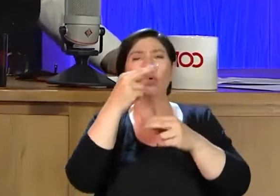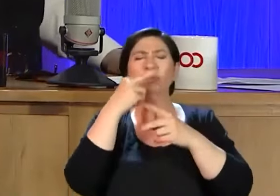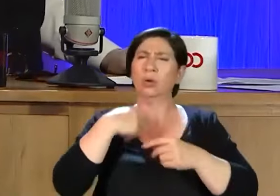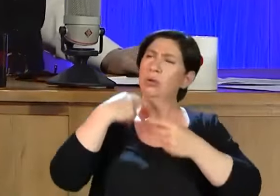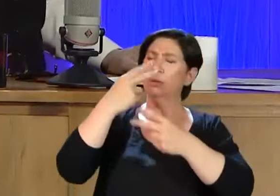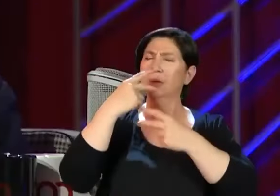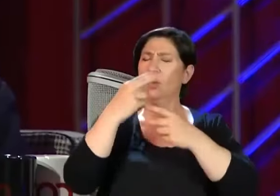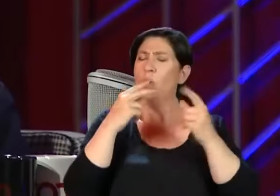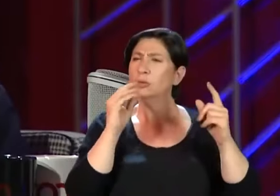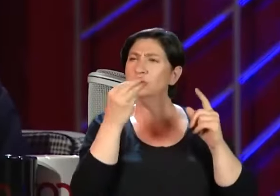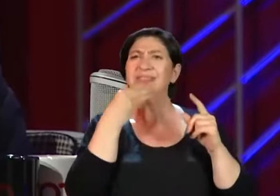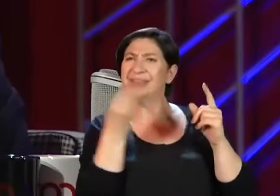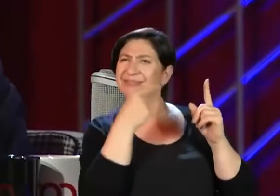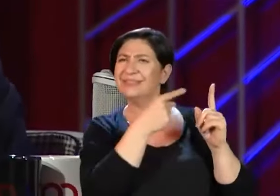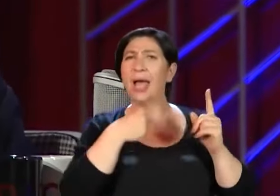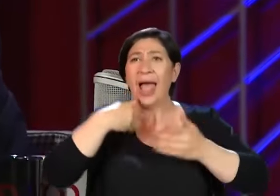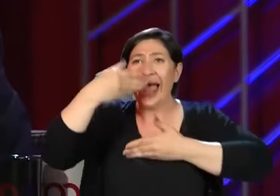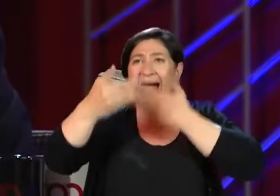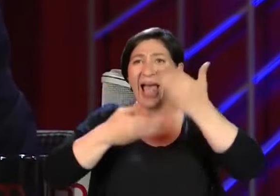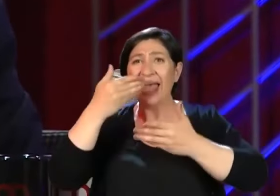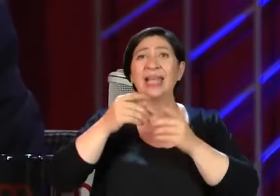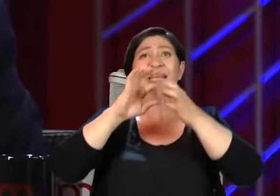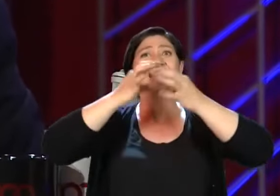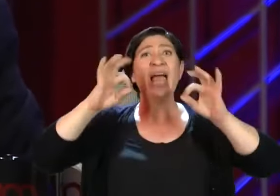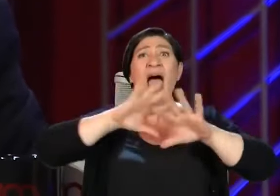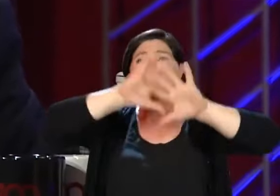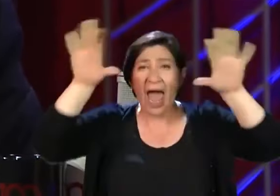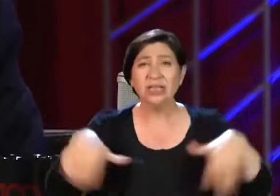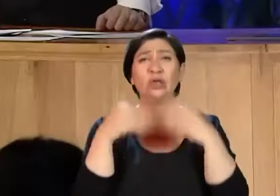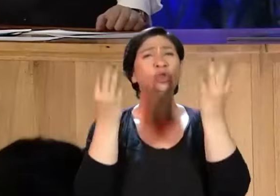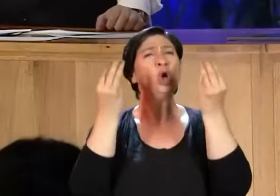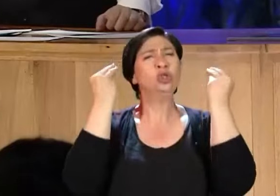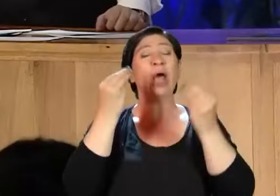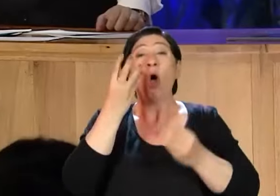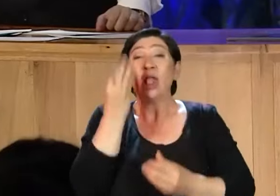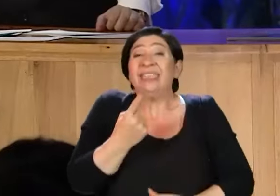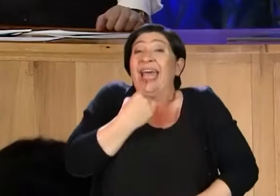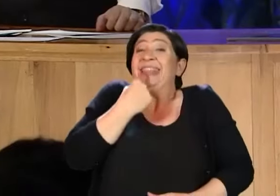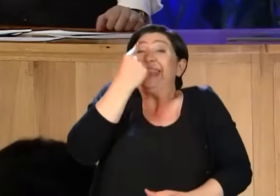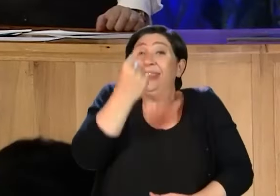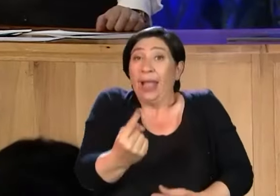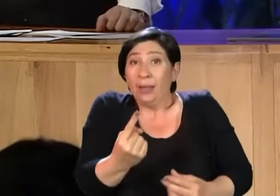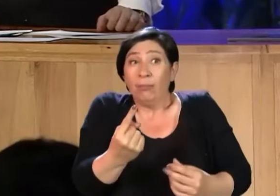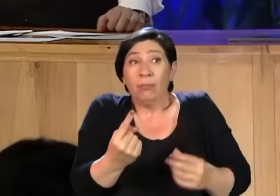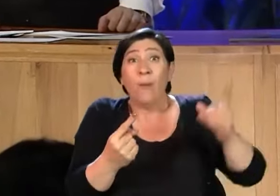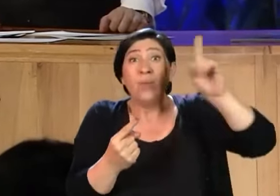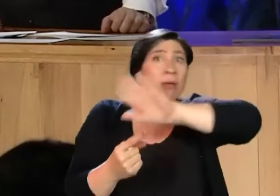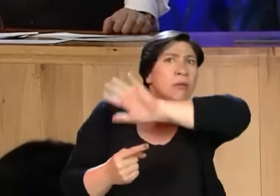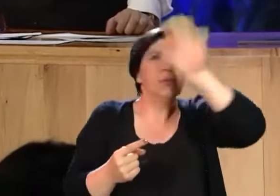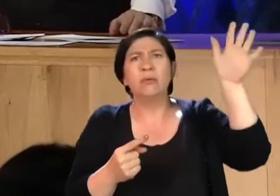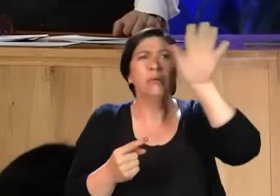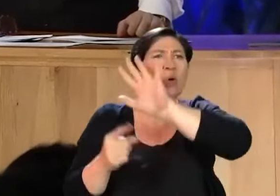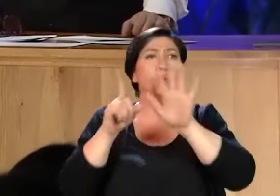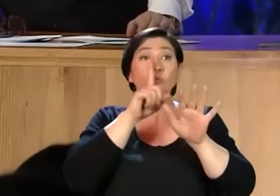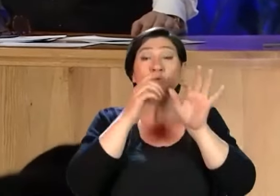Konuşurken genci anlattım. Sloganı söyledim. Her şey çok güzel olacak dedim. O ara el sallayan birisi